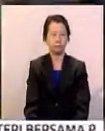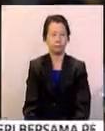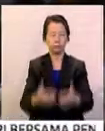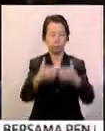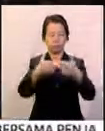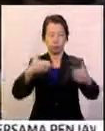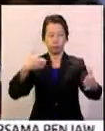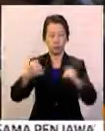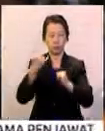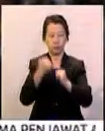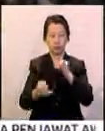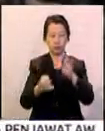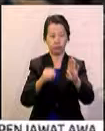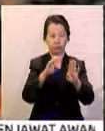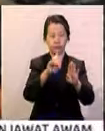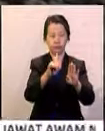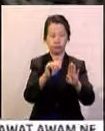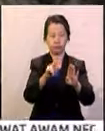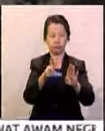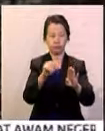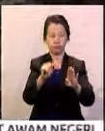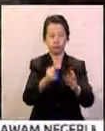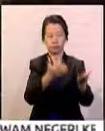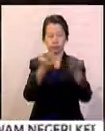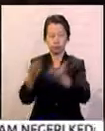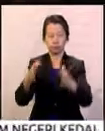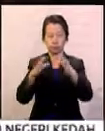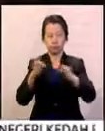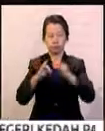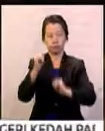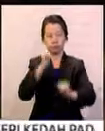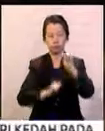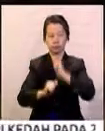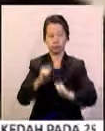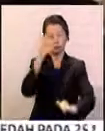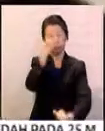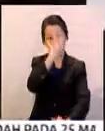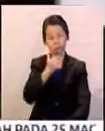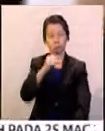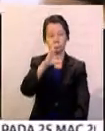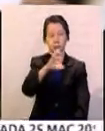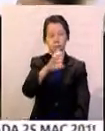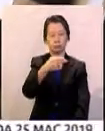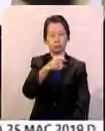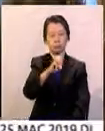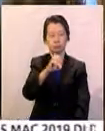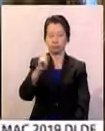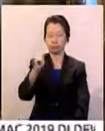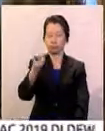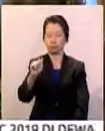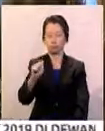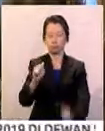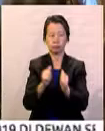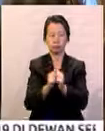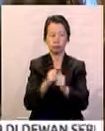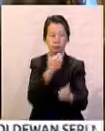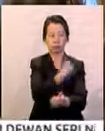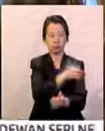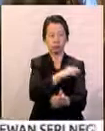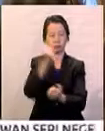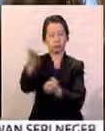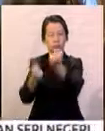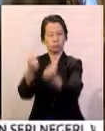Sebelum mengakhiri B-Diva malam ini, kami bawakan kisah pelakon jelita Rosita Cik Wan atau Cik Ta dengan bekas